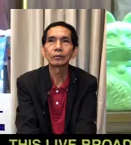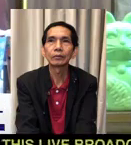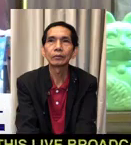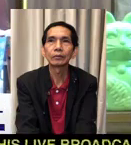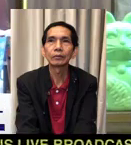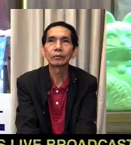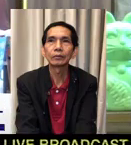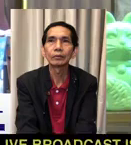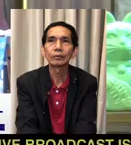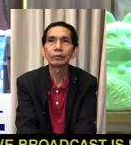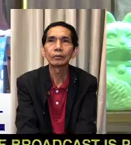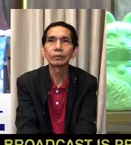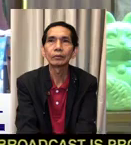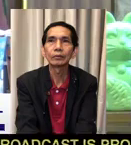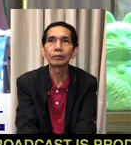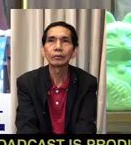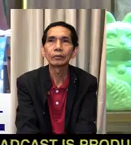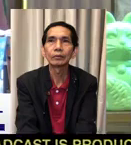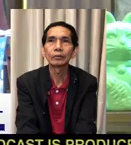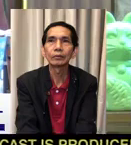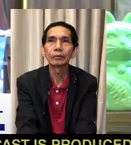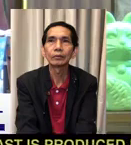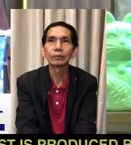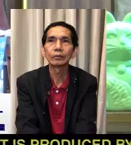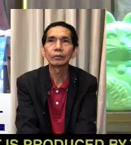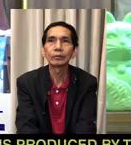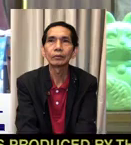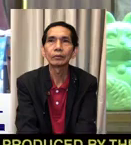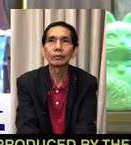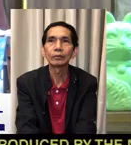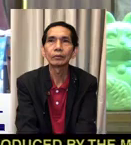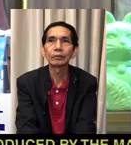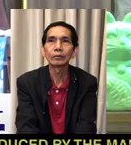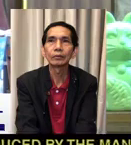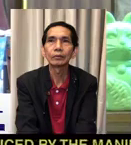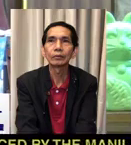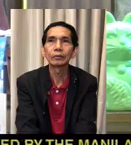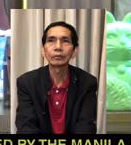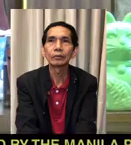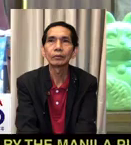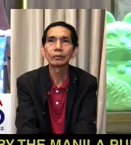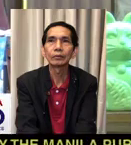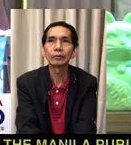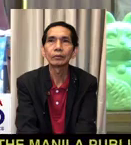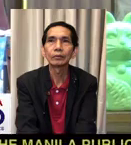Sa ating mga nanonood dyan, alam nyo, ang Valentine's ay